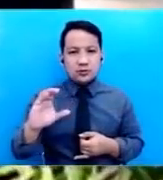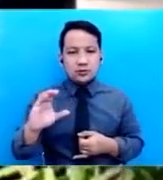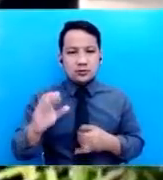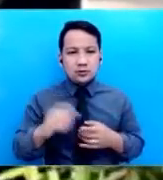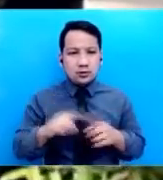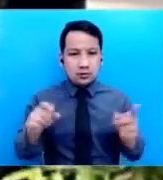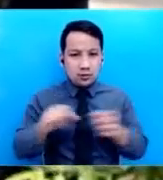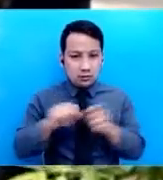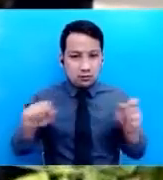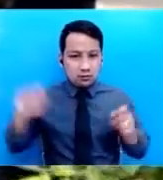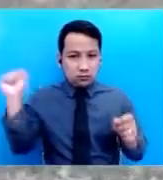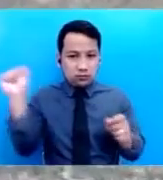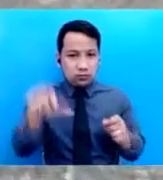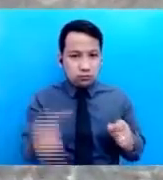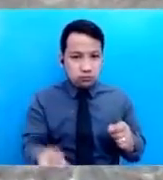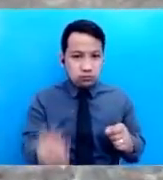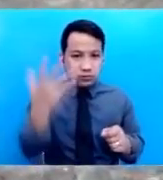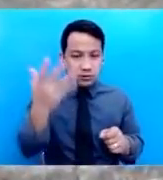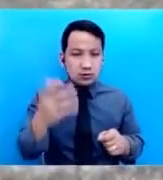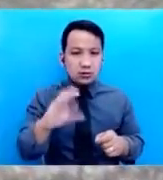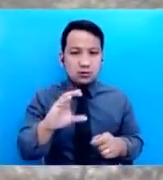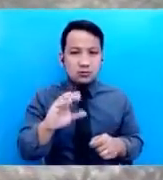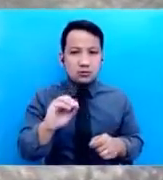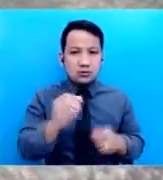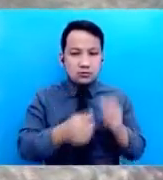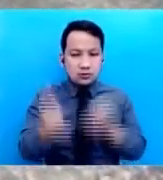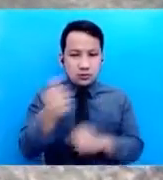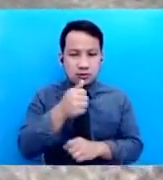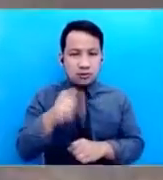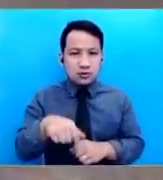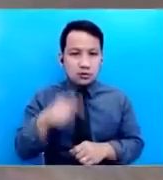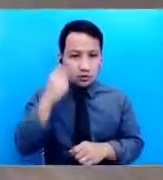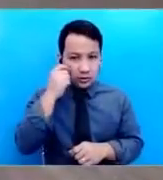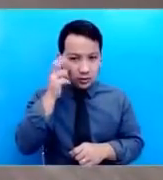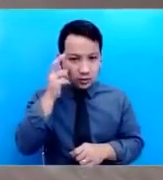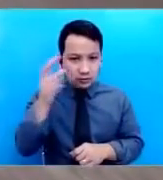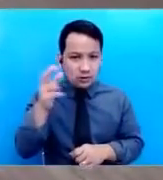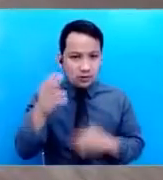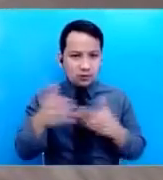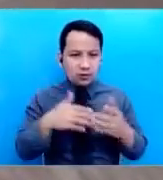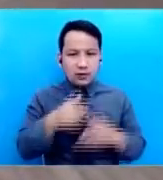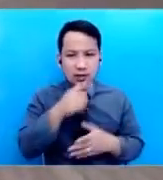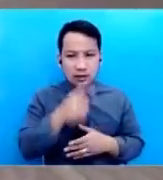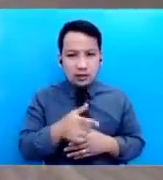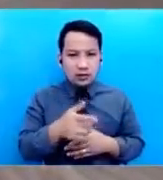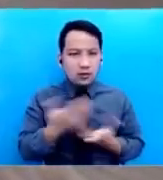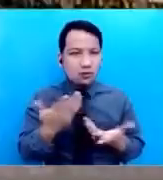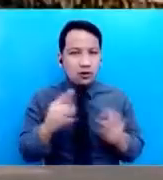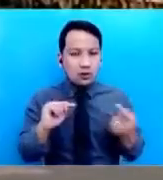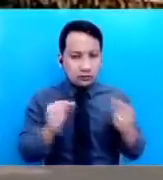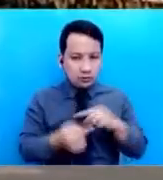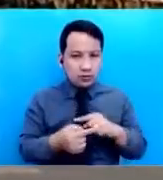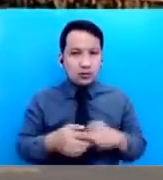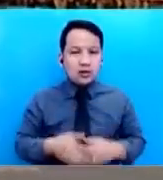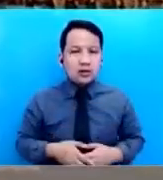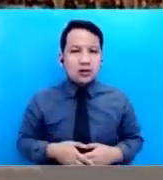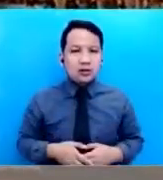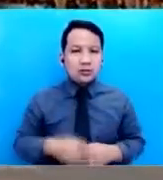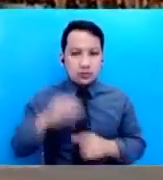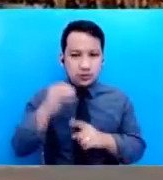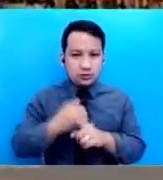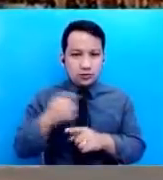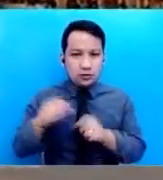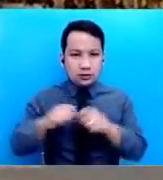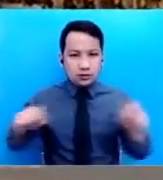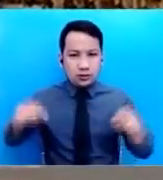isang granada sa labas ng bahay ni Customs Deputy Commissioner Teddy Raval. Maswerteng walang nasaktan sa insidente. Enero naman ang hagisan